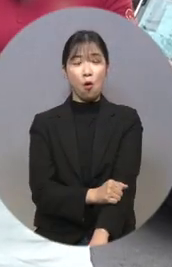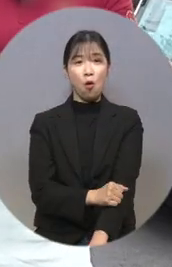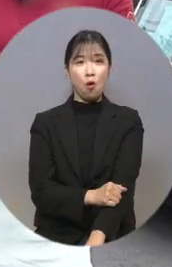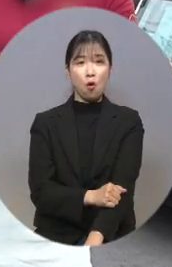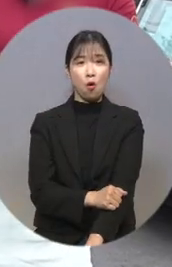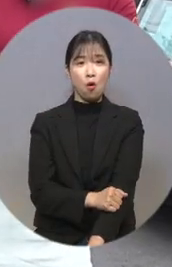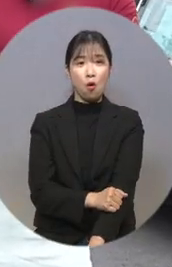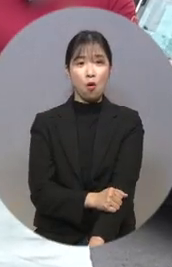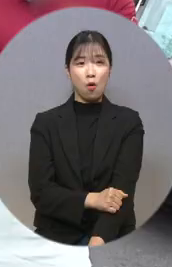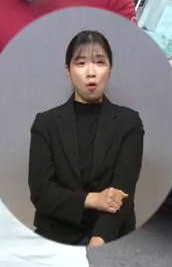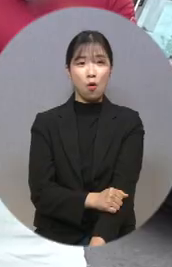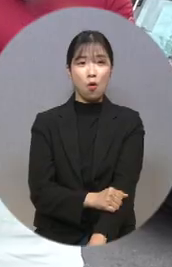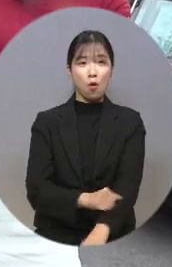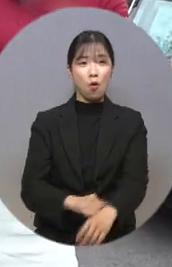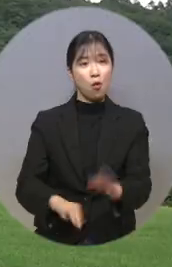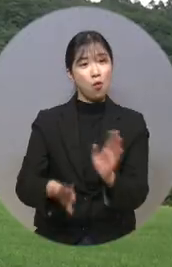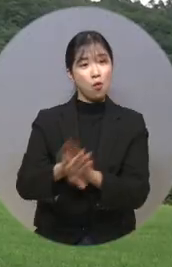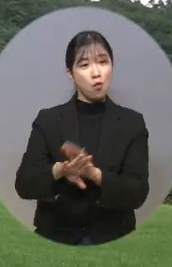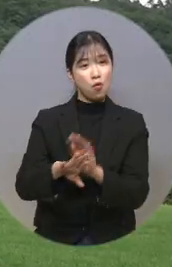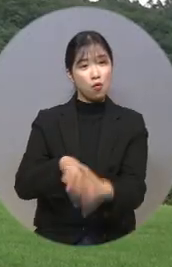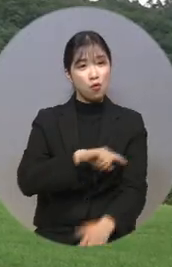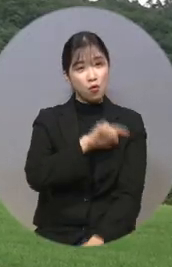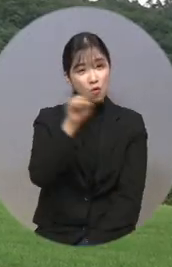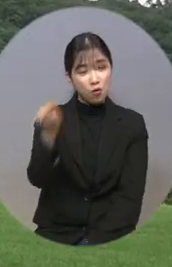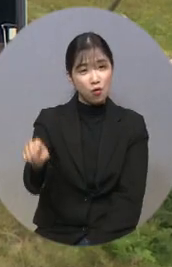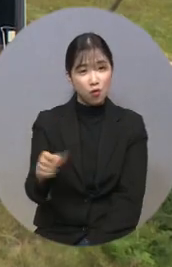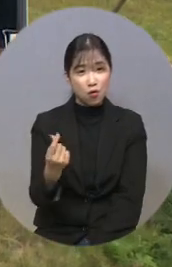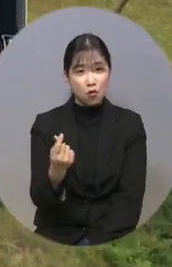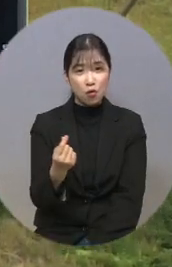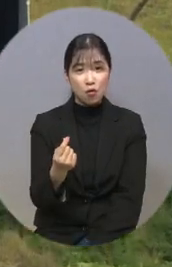굿샷이다야. 오른쪽이다야.